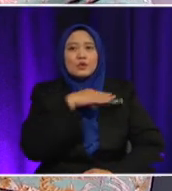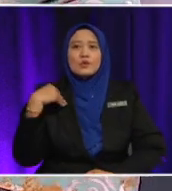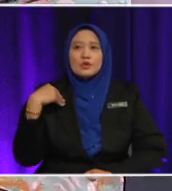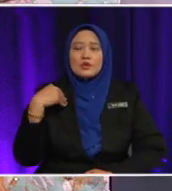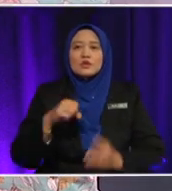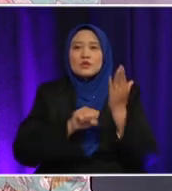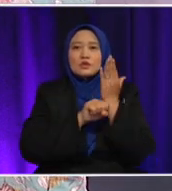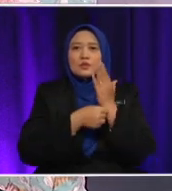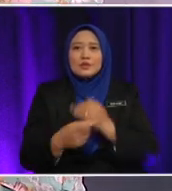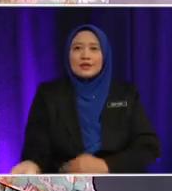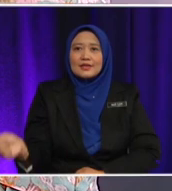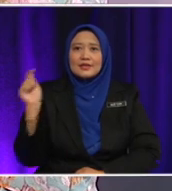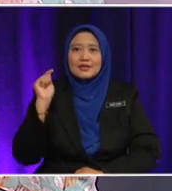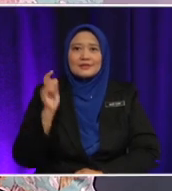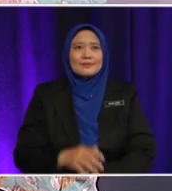nya